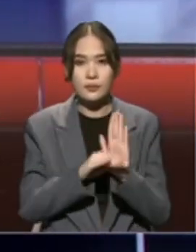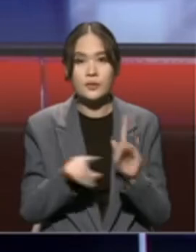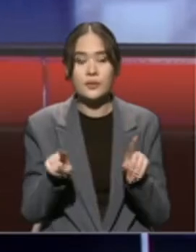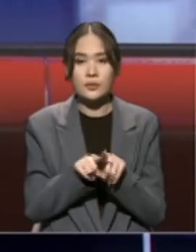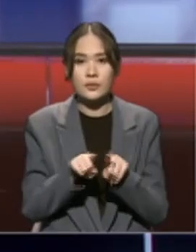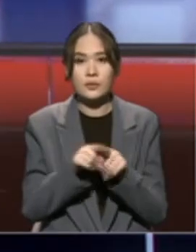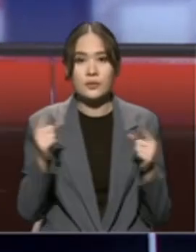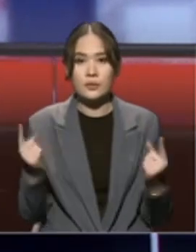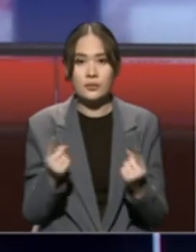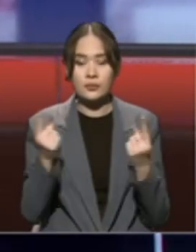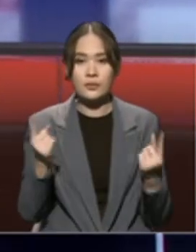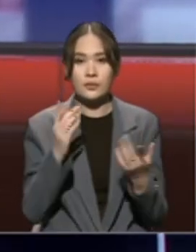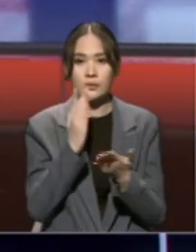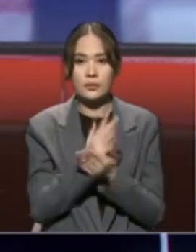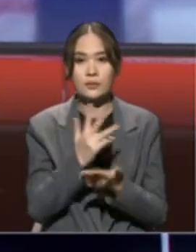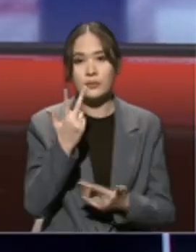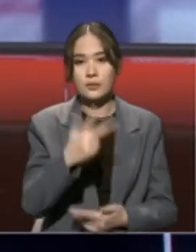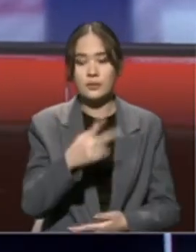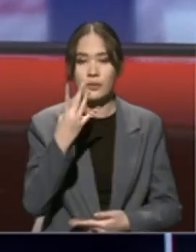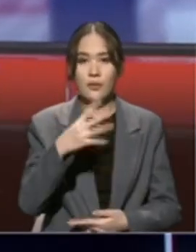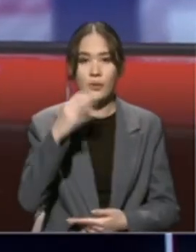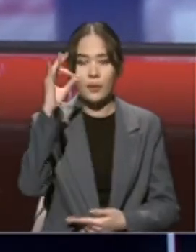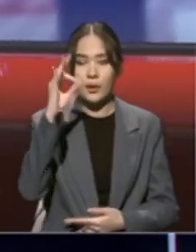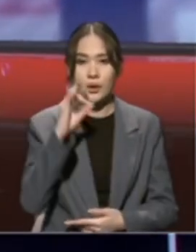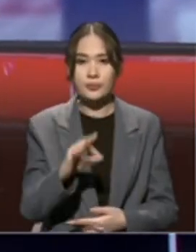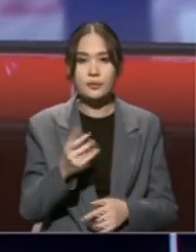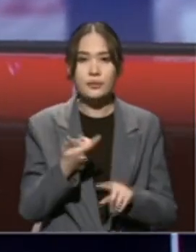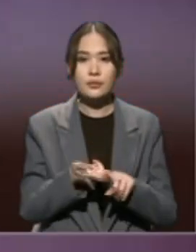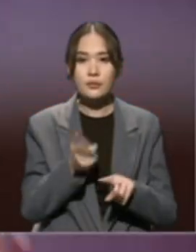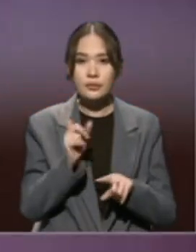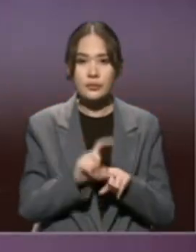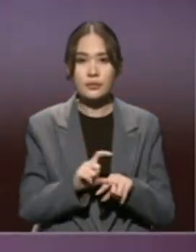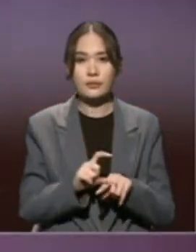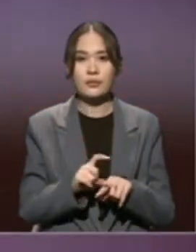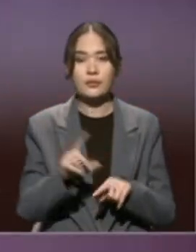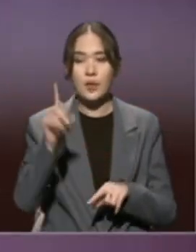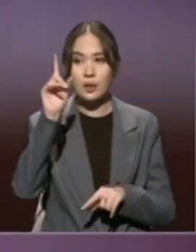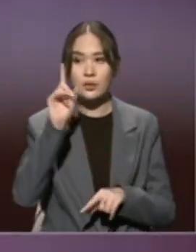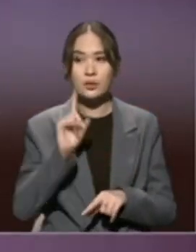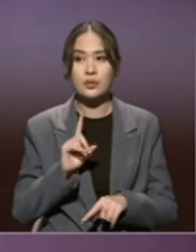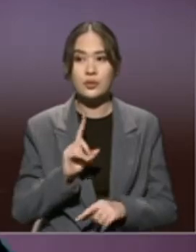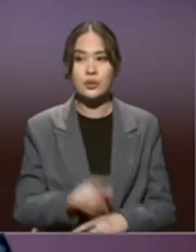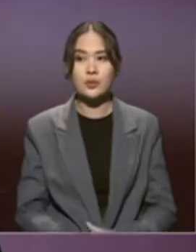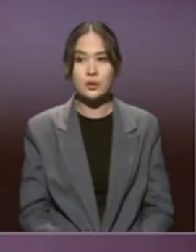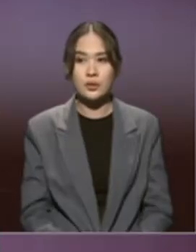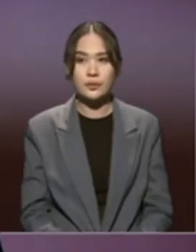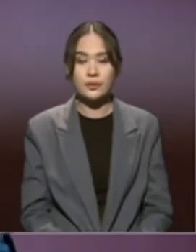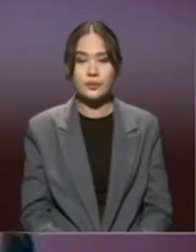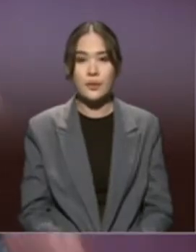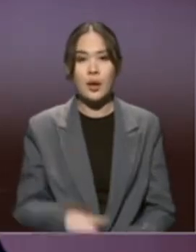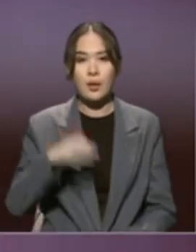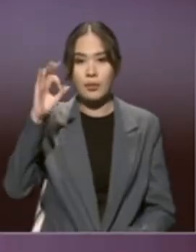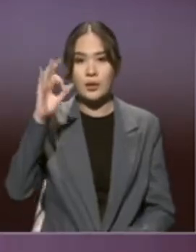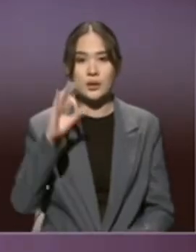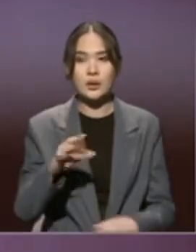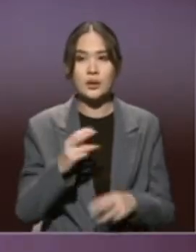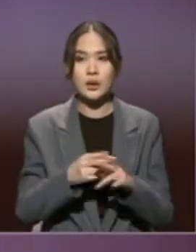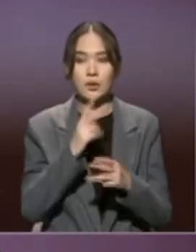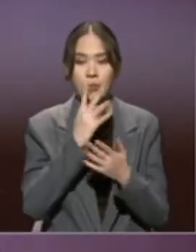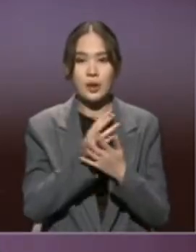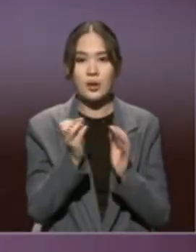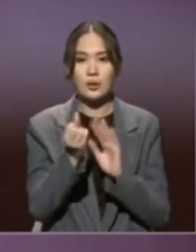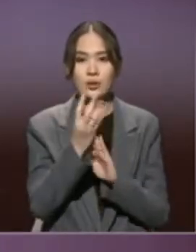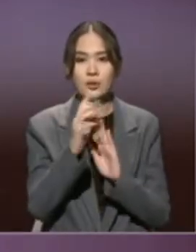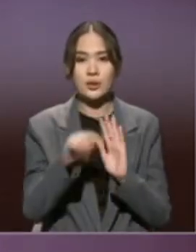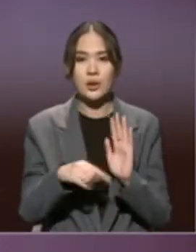бар. 30-40%. 30-40% ол өте қолайлы. Бірақ несенің проценті сұмдық қой. Жоқ,